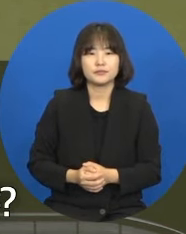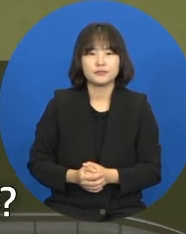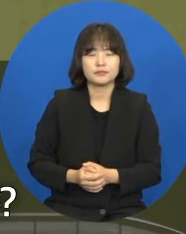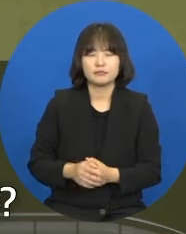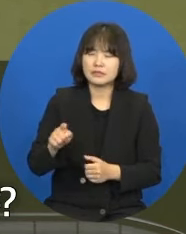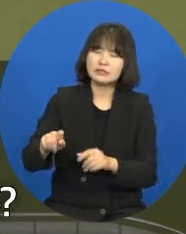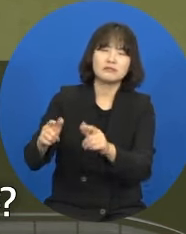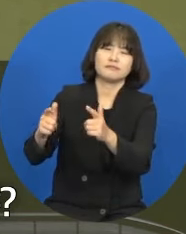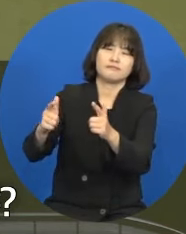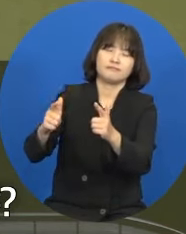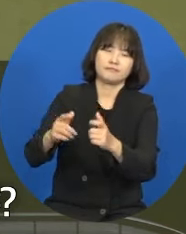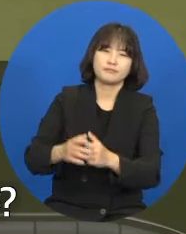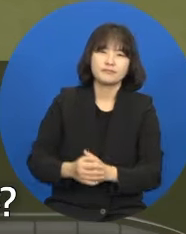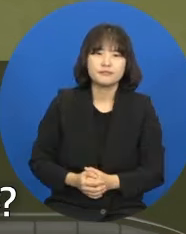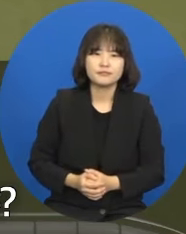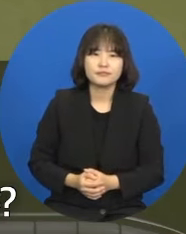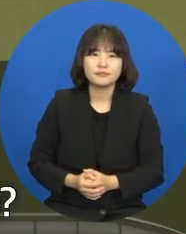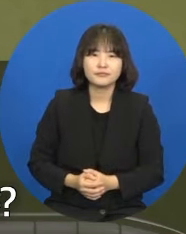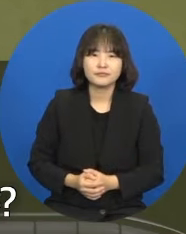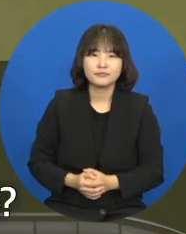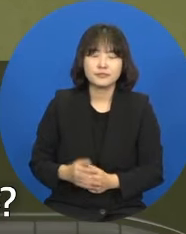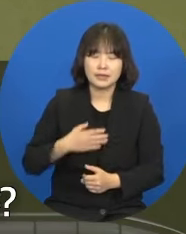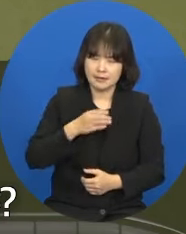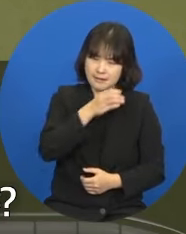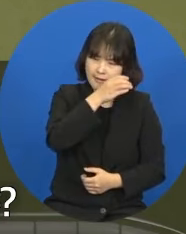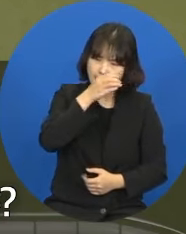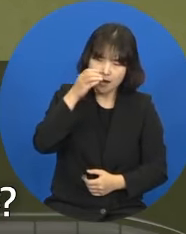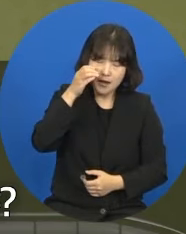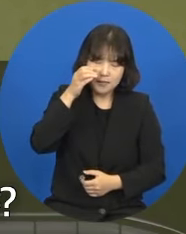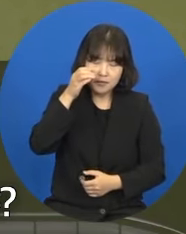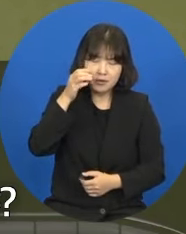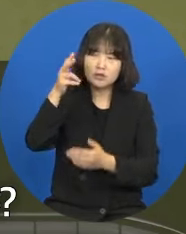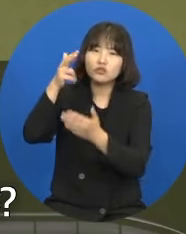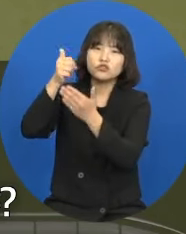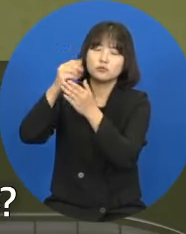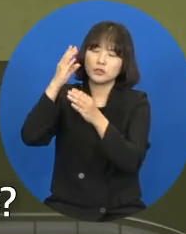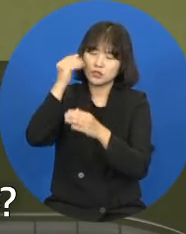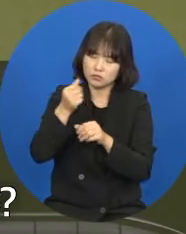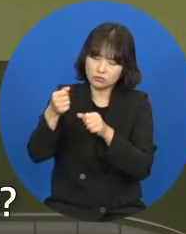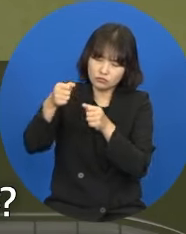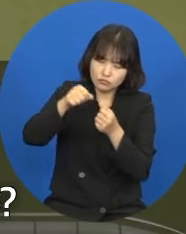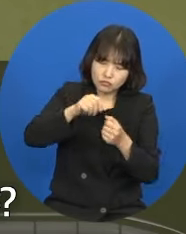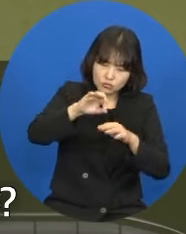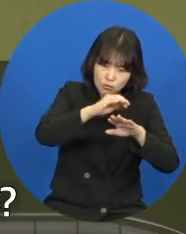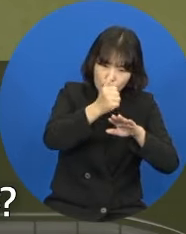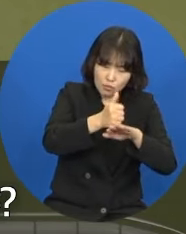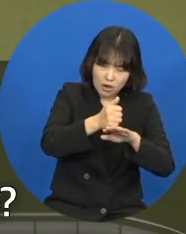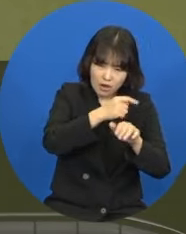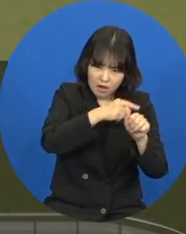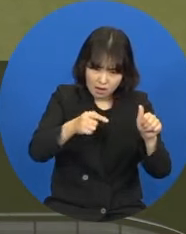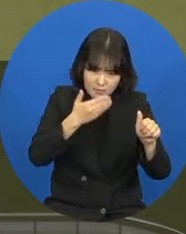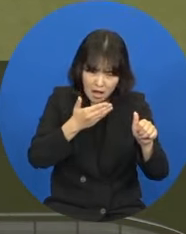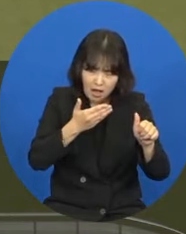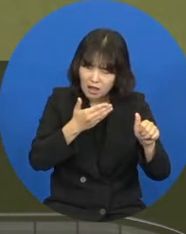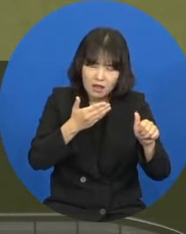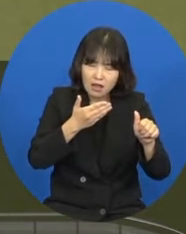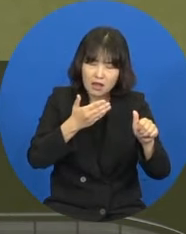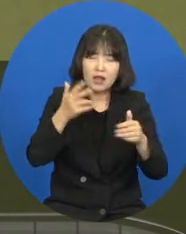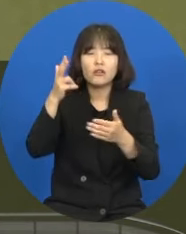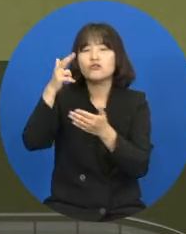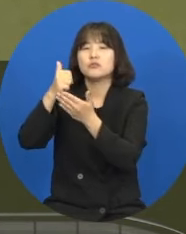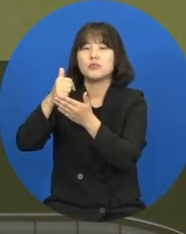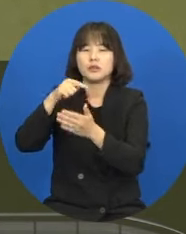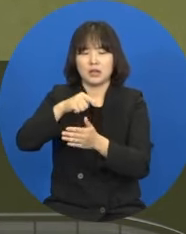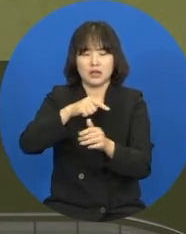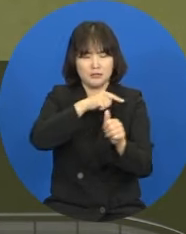그게 아니야 그게 아니야 내가 감히 손을 들어 주님께서 기름부어 세우신 우리 임금님을 치게느냐 주님께서 내가 그런